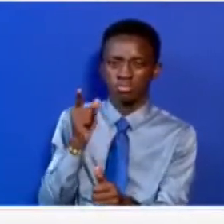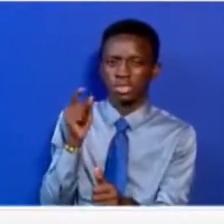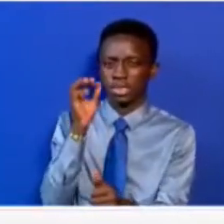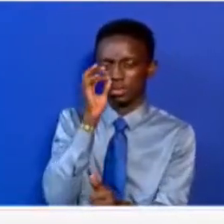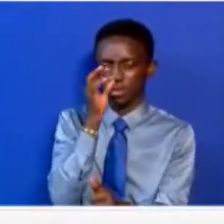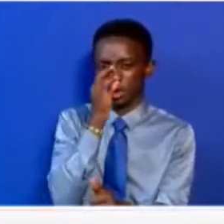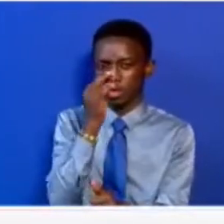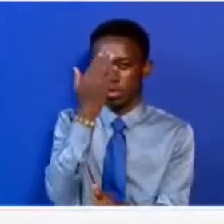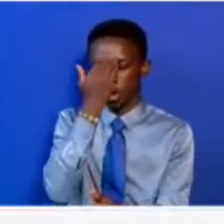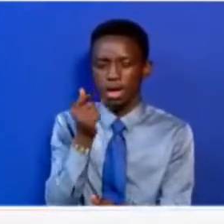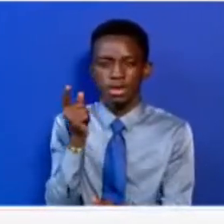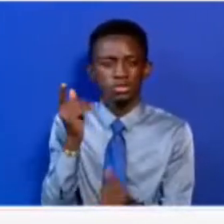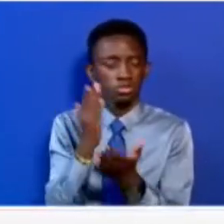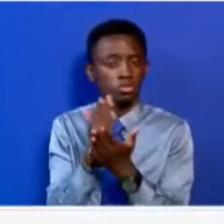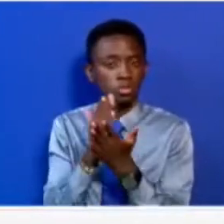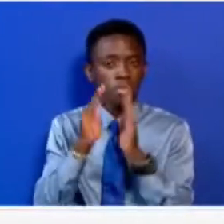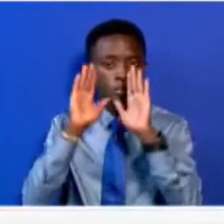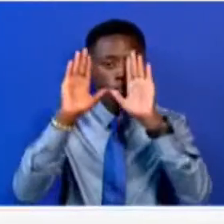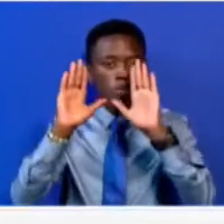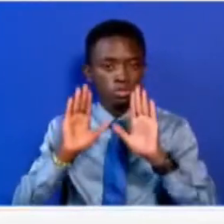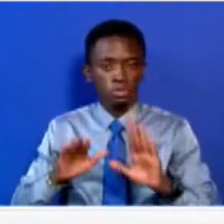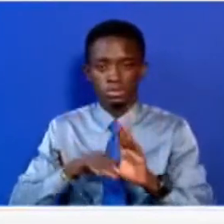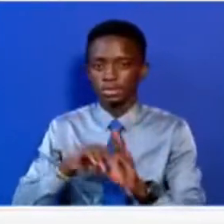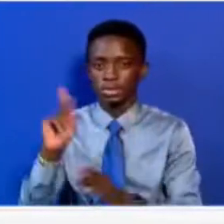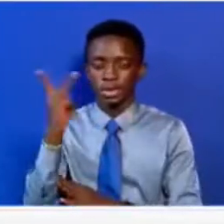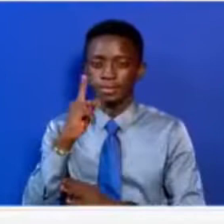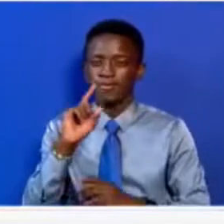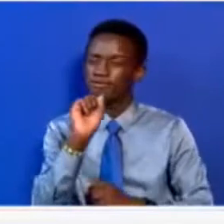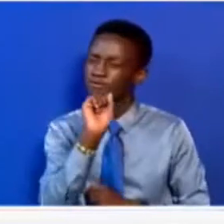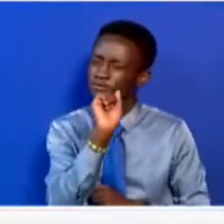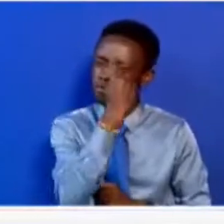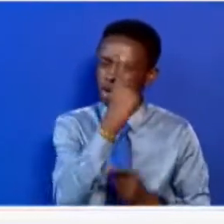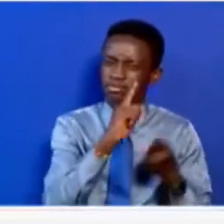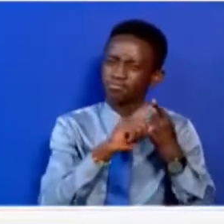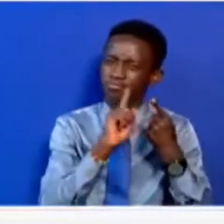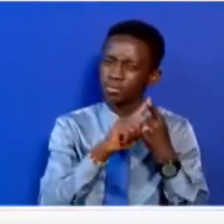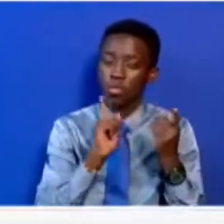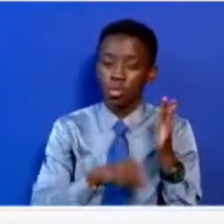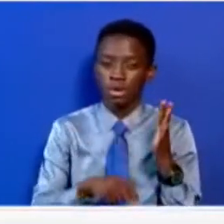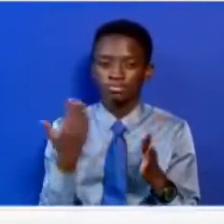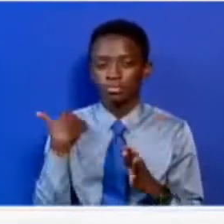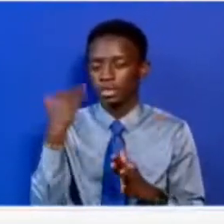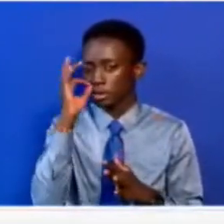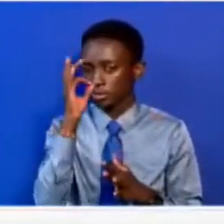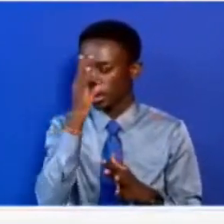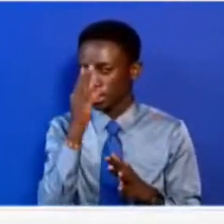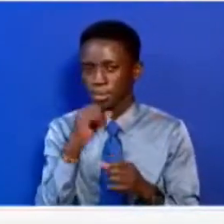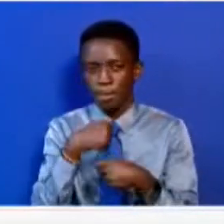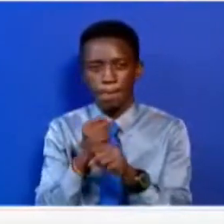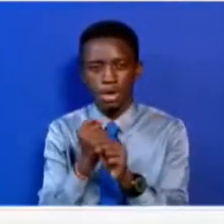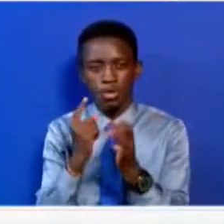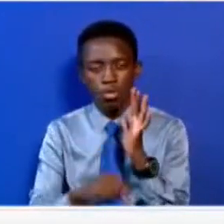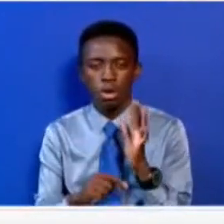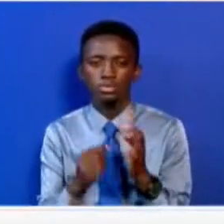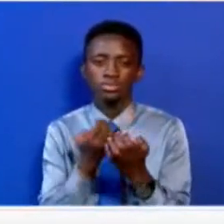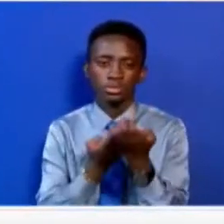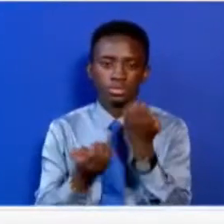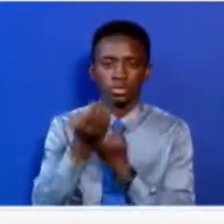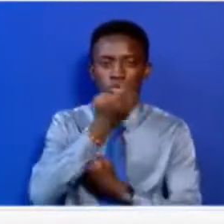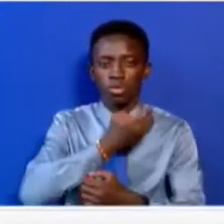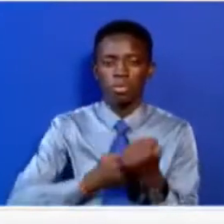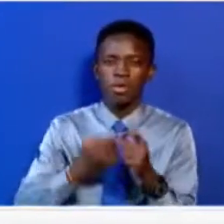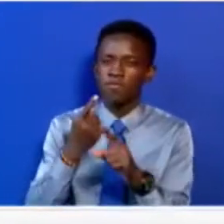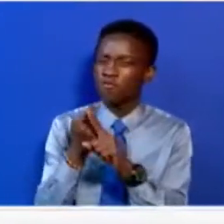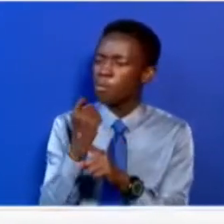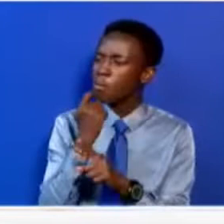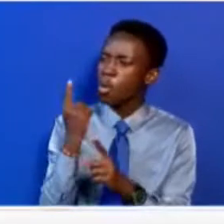Kenya. The fact is the economy of our country, the way it was raised from the era of Moi up to date,